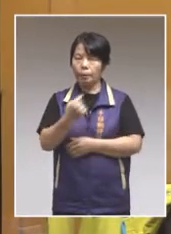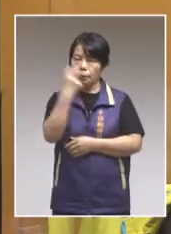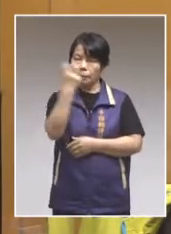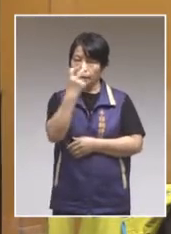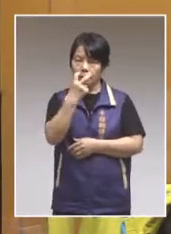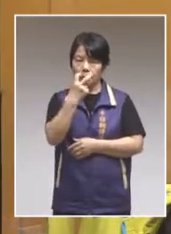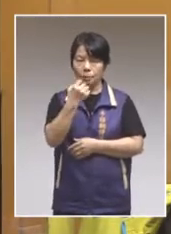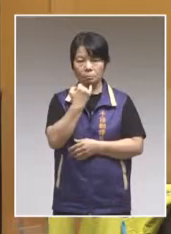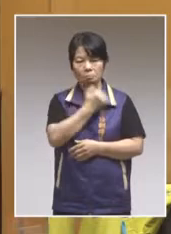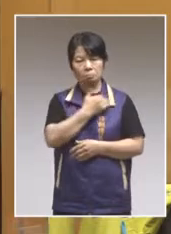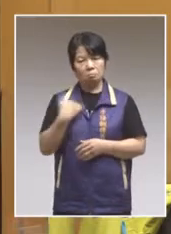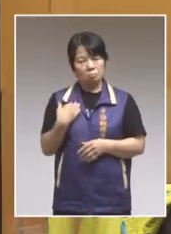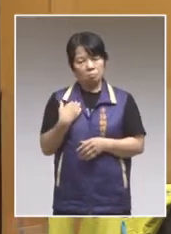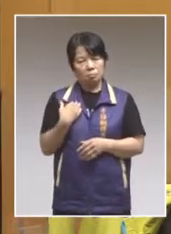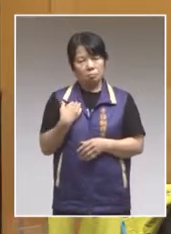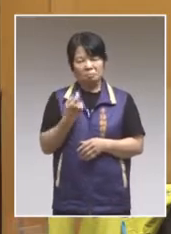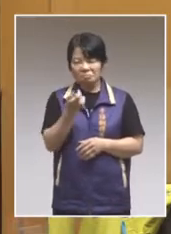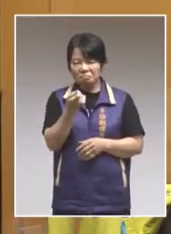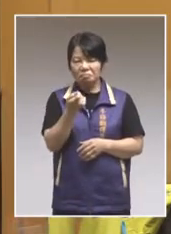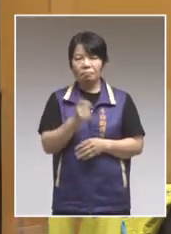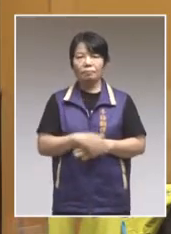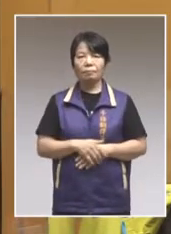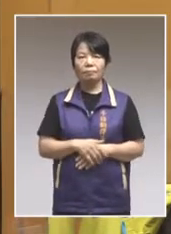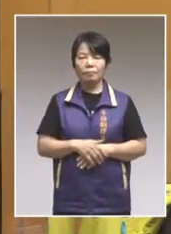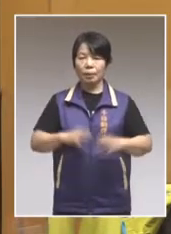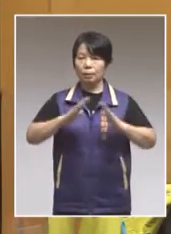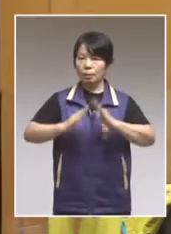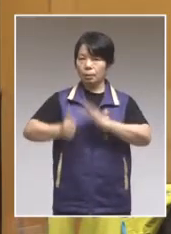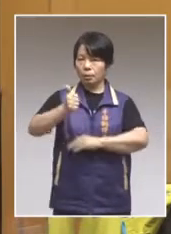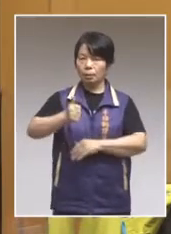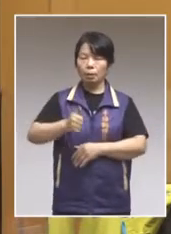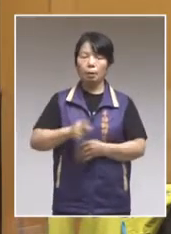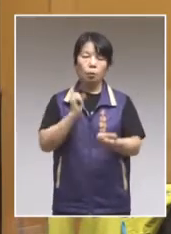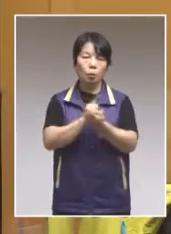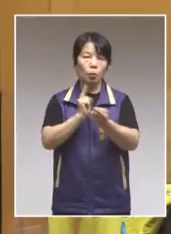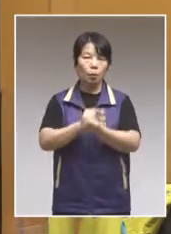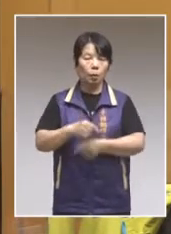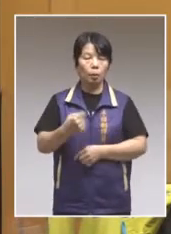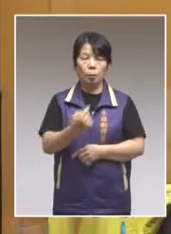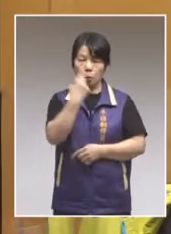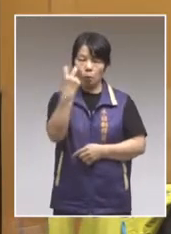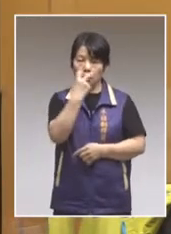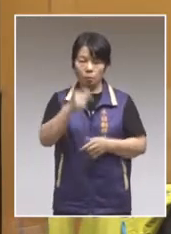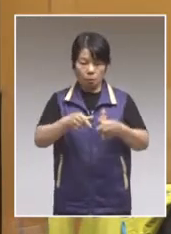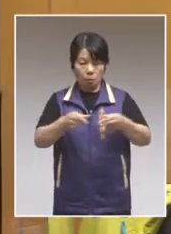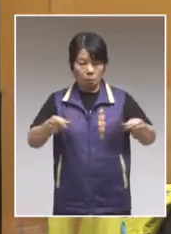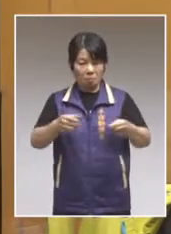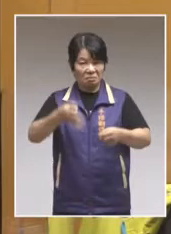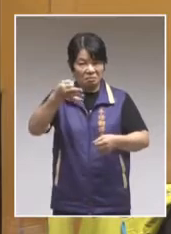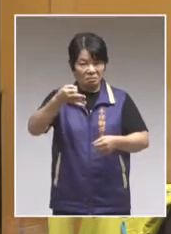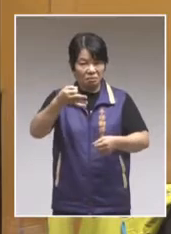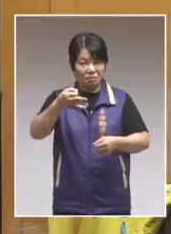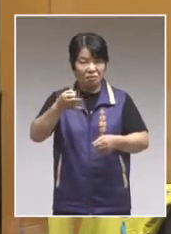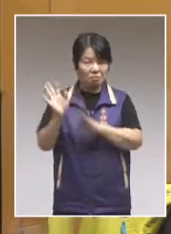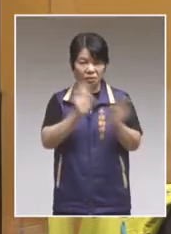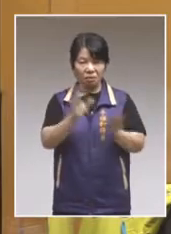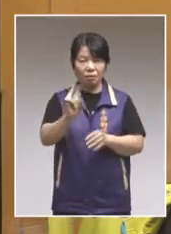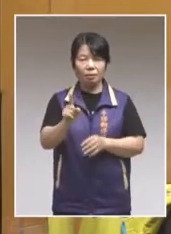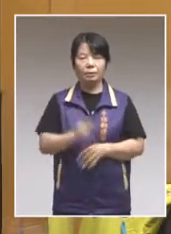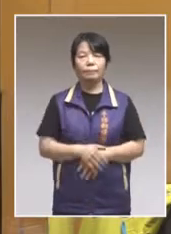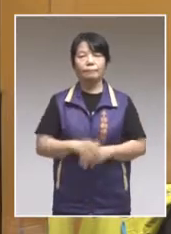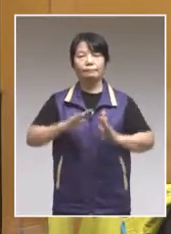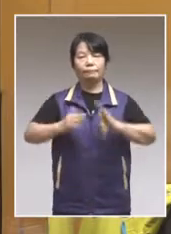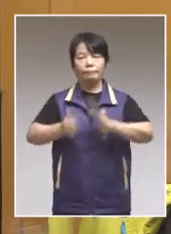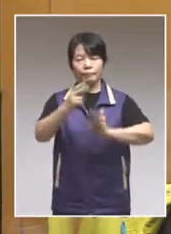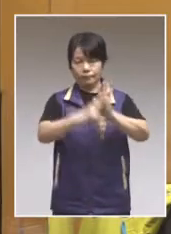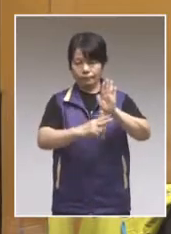的可能性比较低，那想请教市长以后的价钱啊，快筛剂的价钱的状况为何啊？请市长说明一下，谢